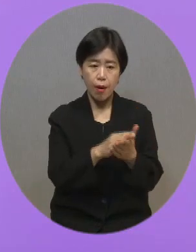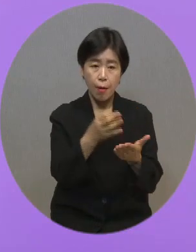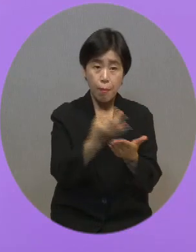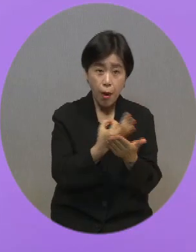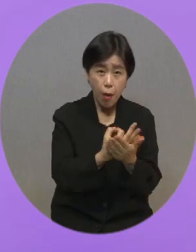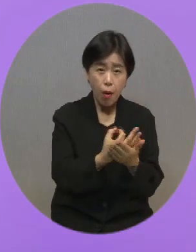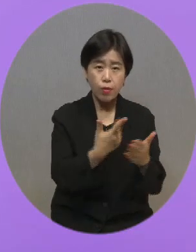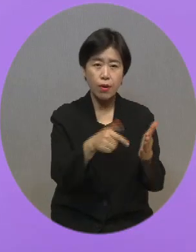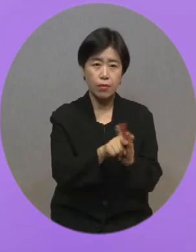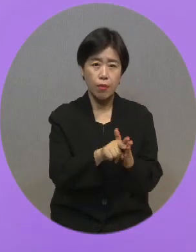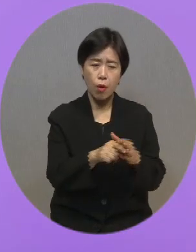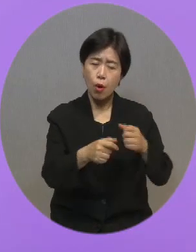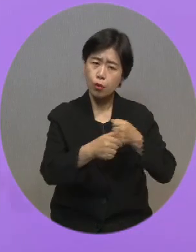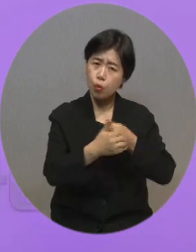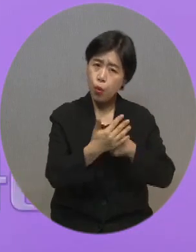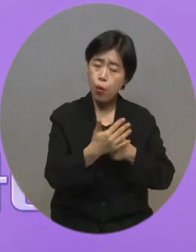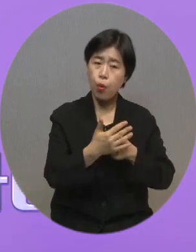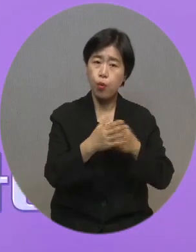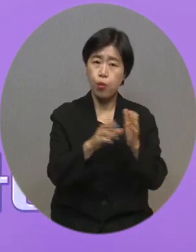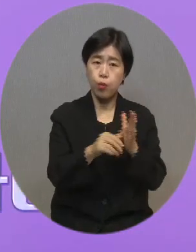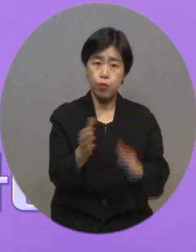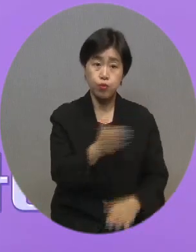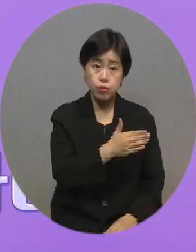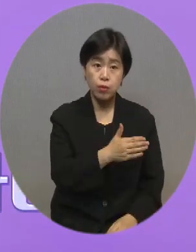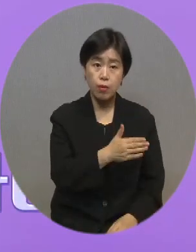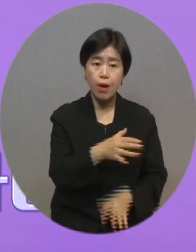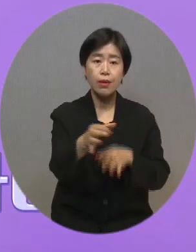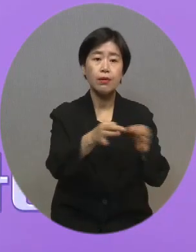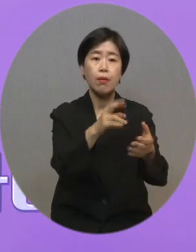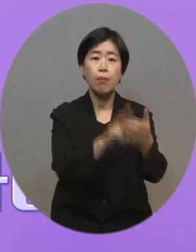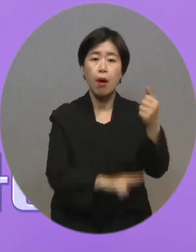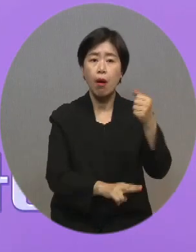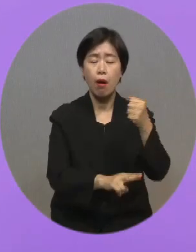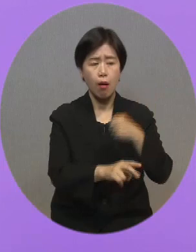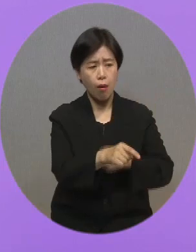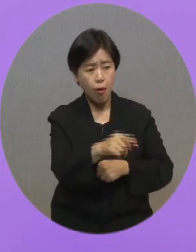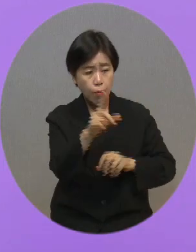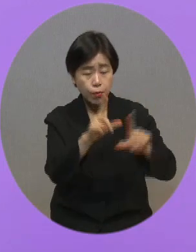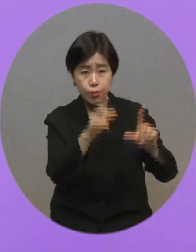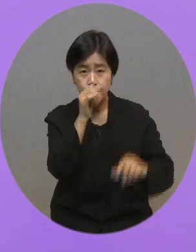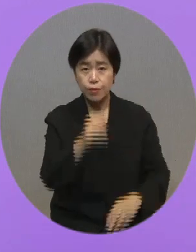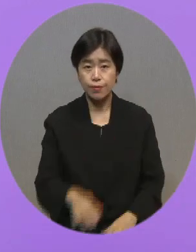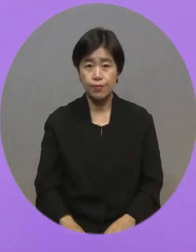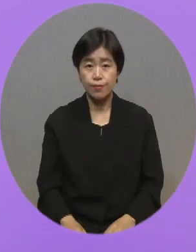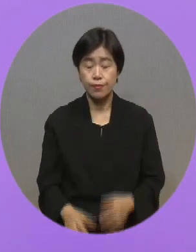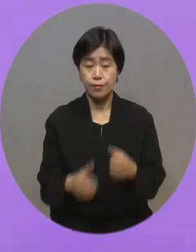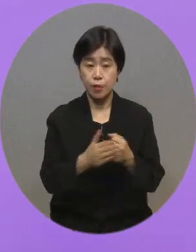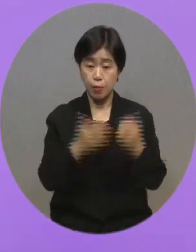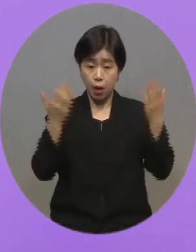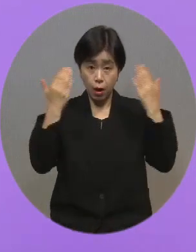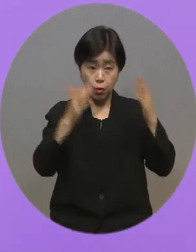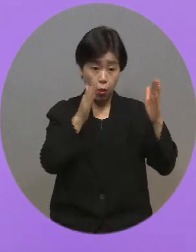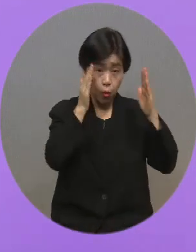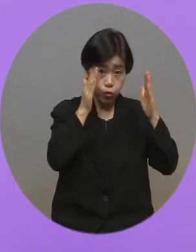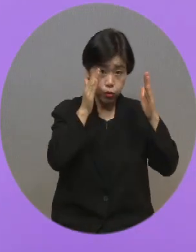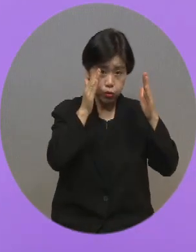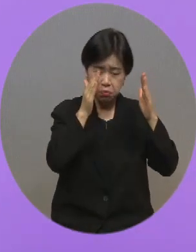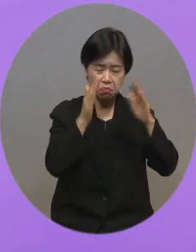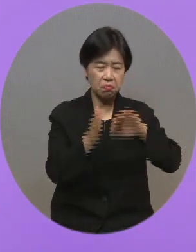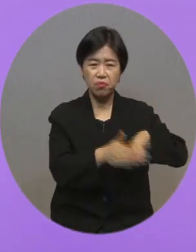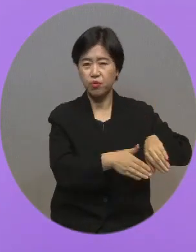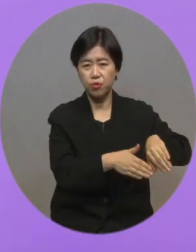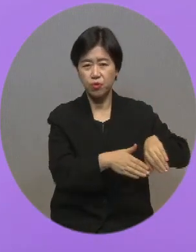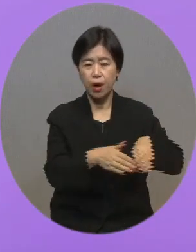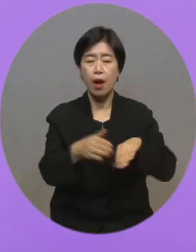초등학교 나이 때부터 벌써 장마당에 나와서 장사를 하는 경우도 있고요. 예. 그러다 보니까 이제 학교 공부를 하는 거는 이제 뒷전이